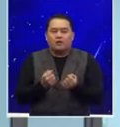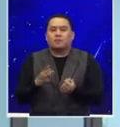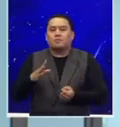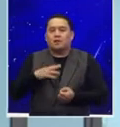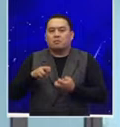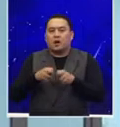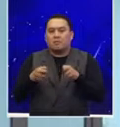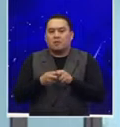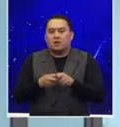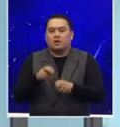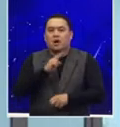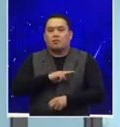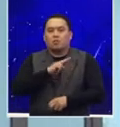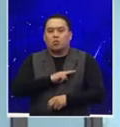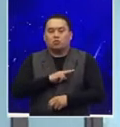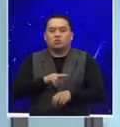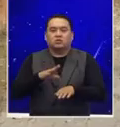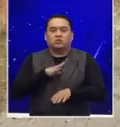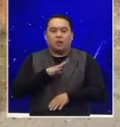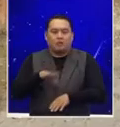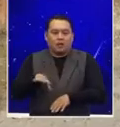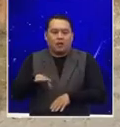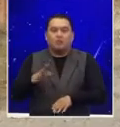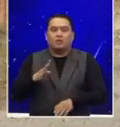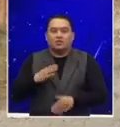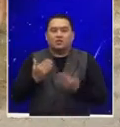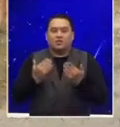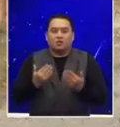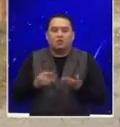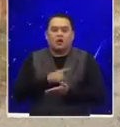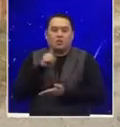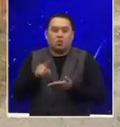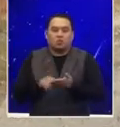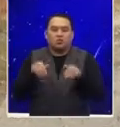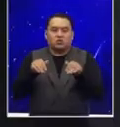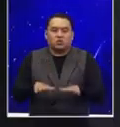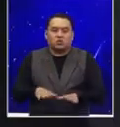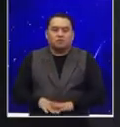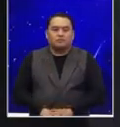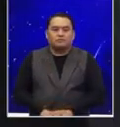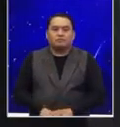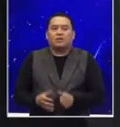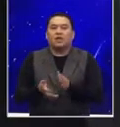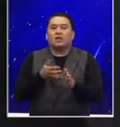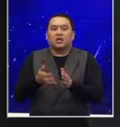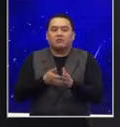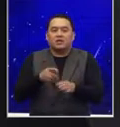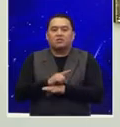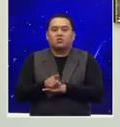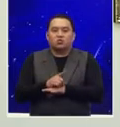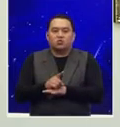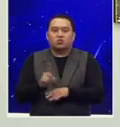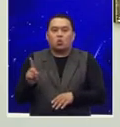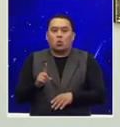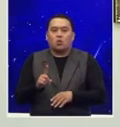пор проблема нехватки рабочих рук в Казтрансгаз Аймаке была. Сейчас этот вопрос отпал. Не хватает счетчиков, как выяснилось, не